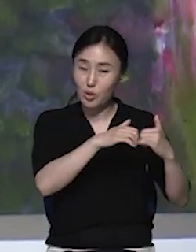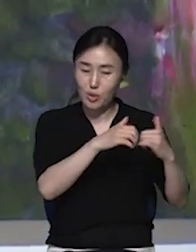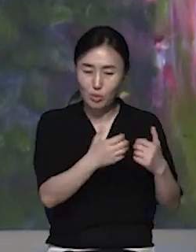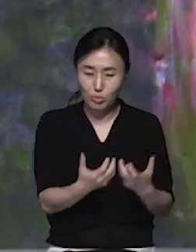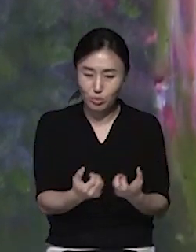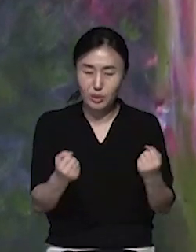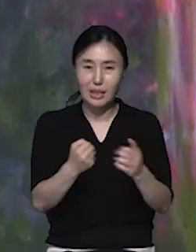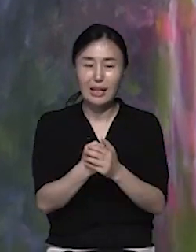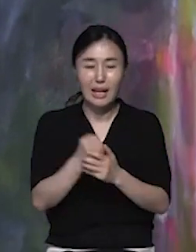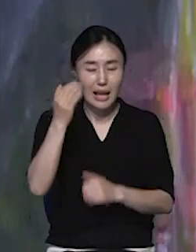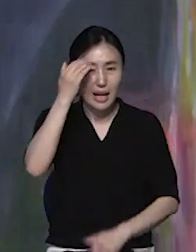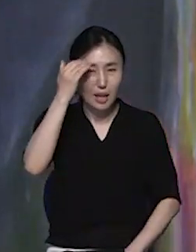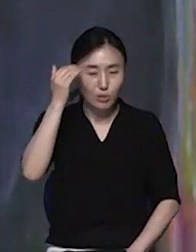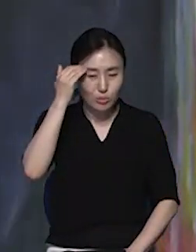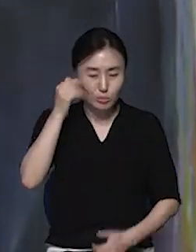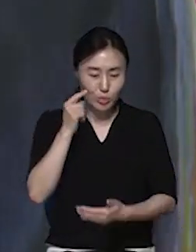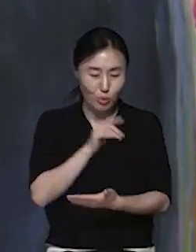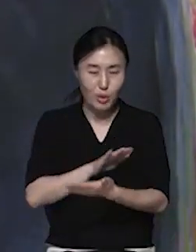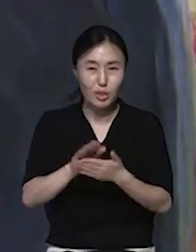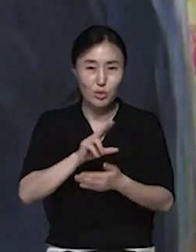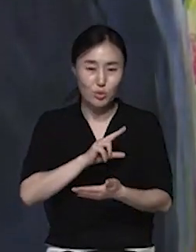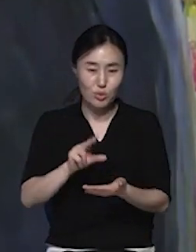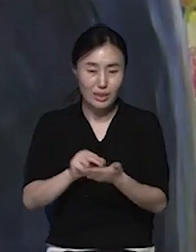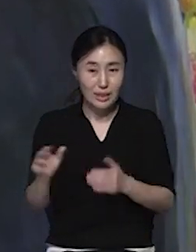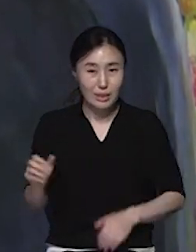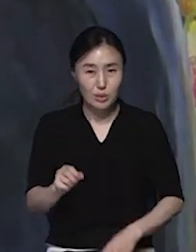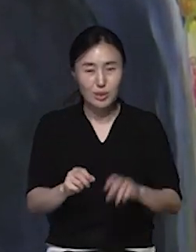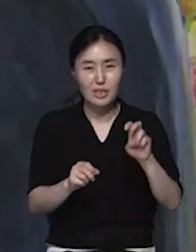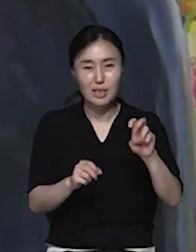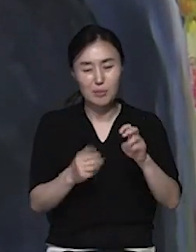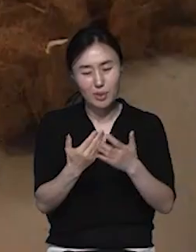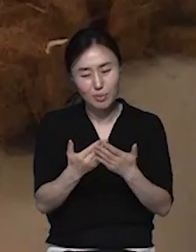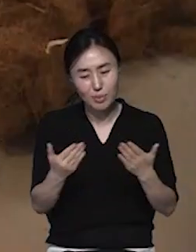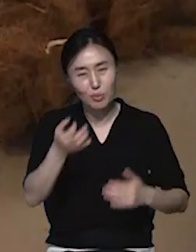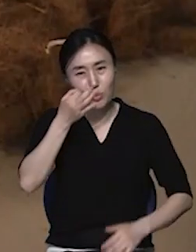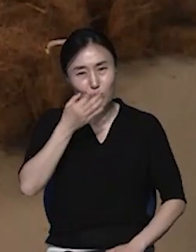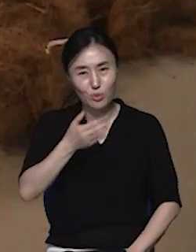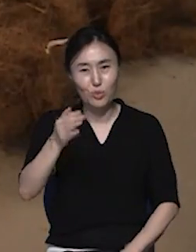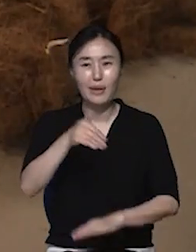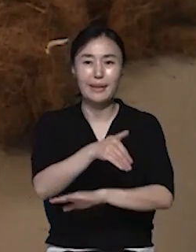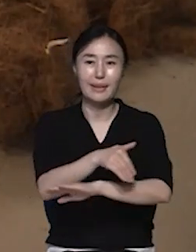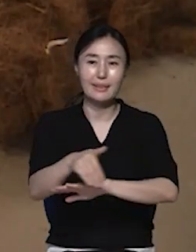분단, 한반도 평화 등을 주제로 모두 20여 점의 작품을 선보일 예정입니다.